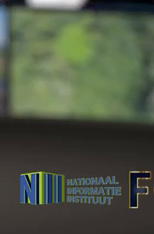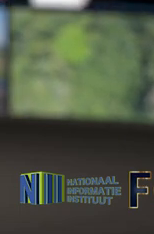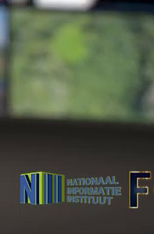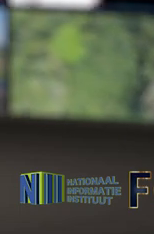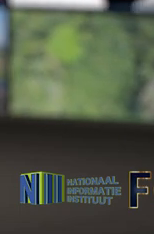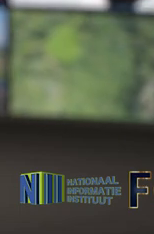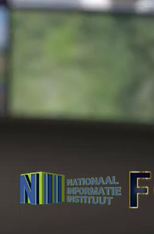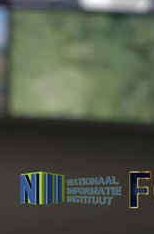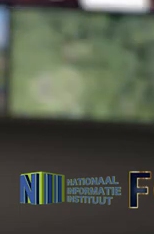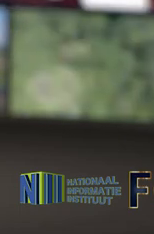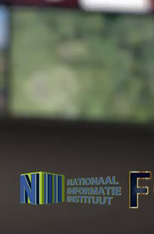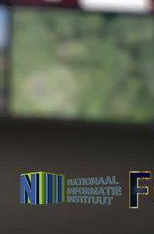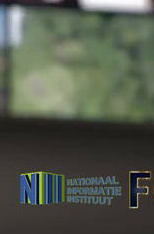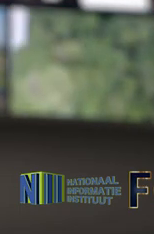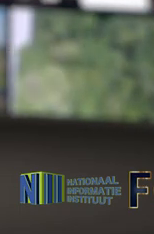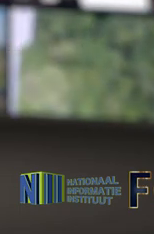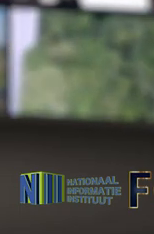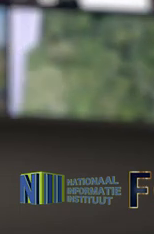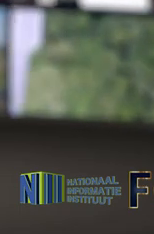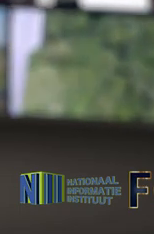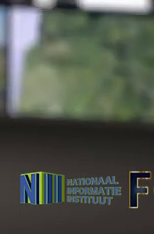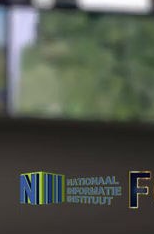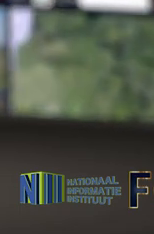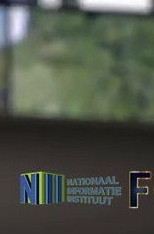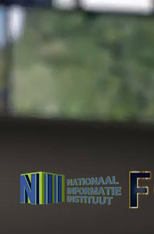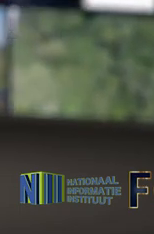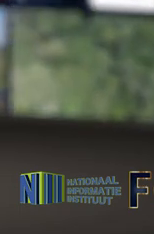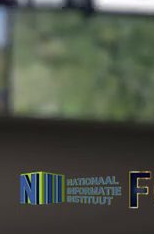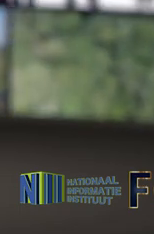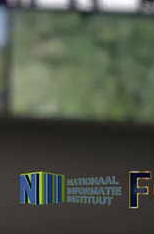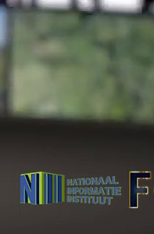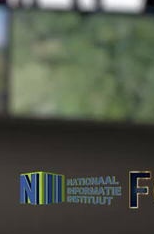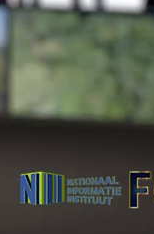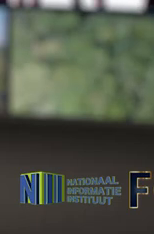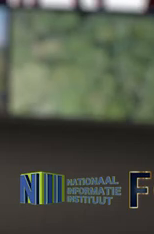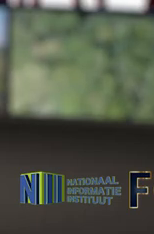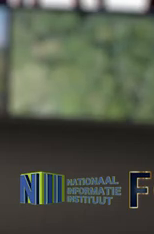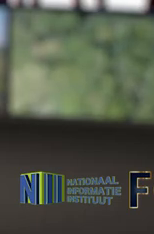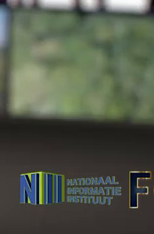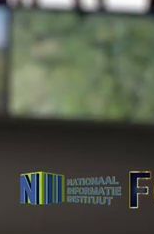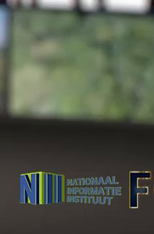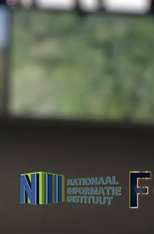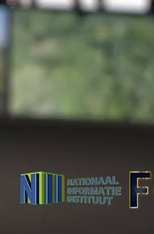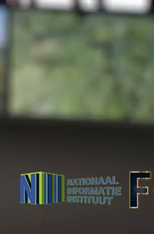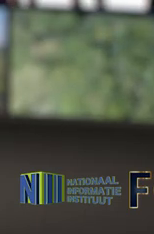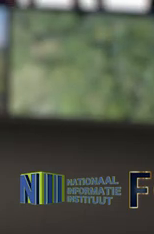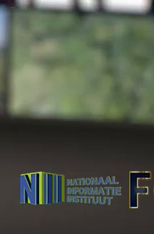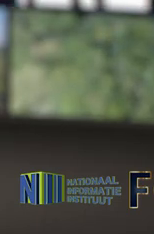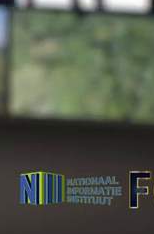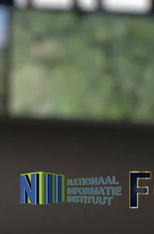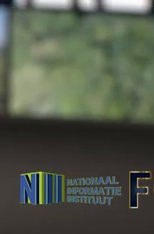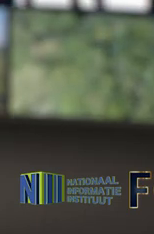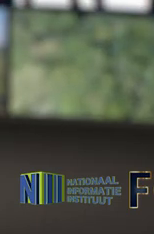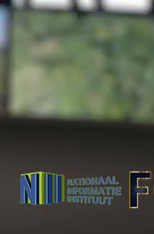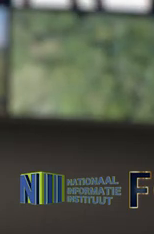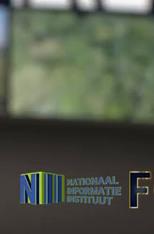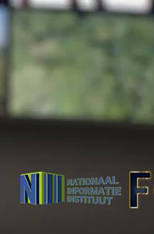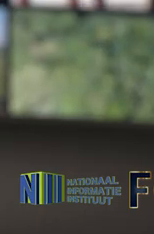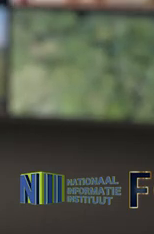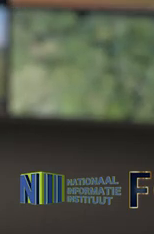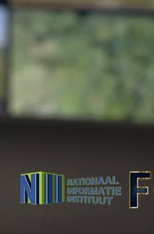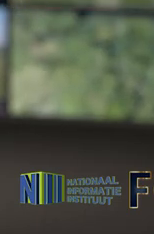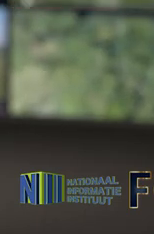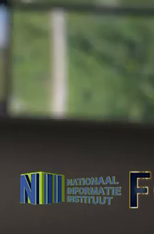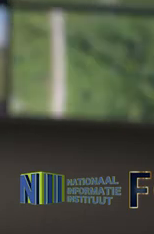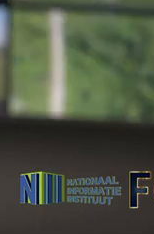aan Nationaal Leger. LVV doneert aan verplegend personeel AZP. En belangrijke hygiënetips ter bescherming